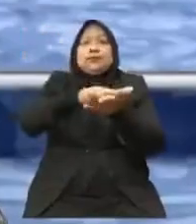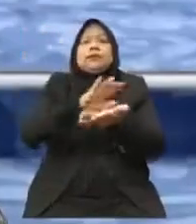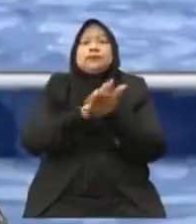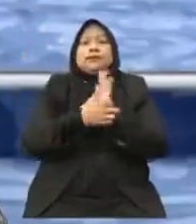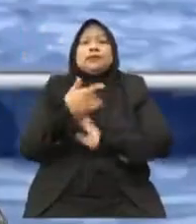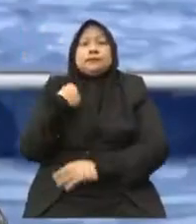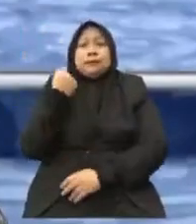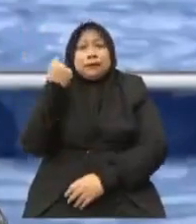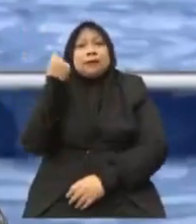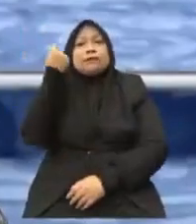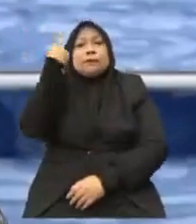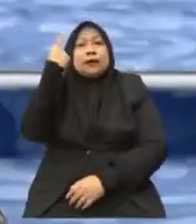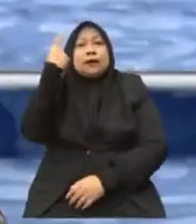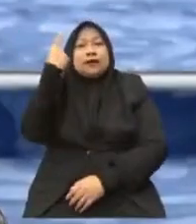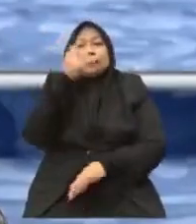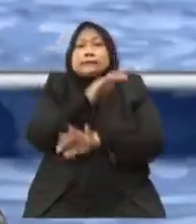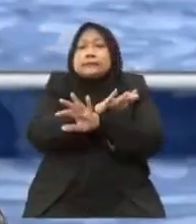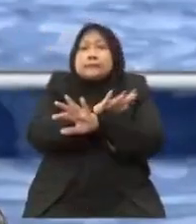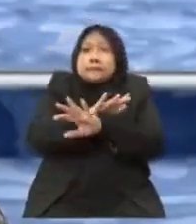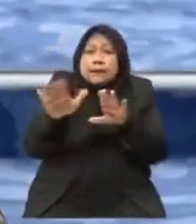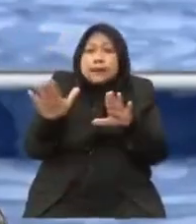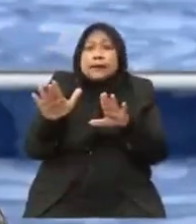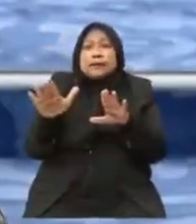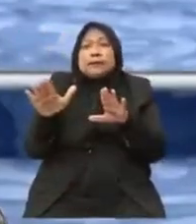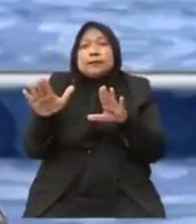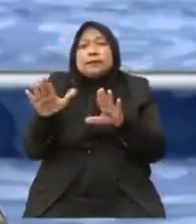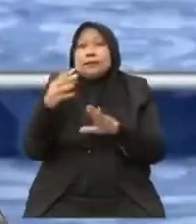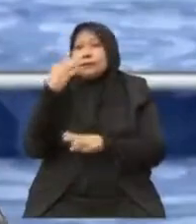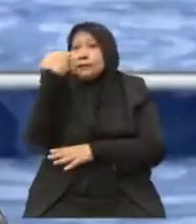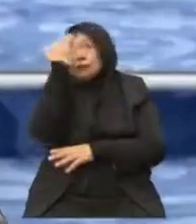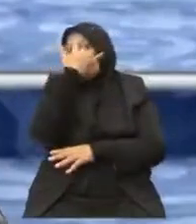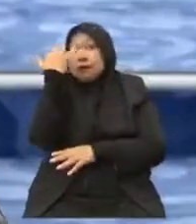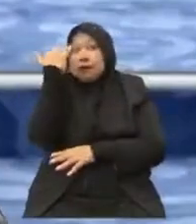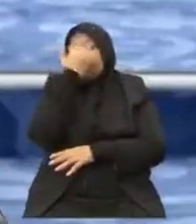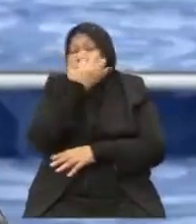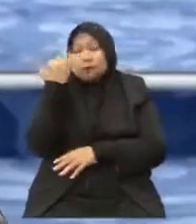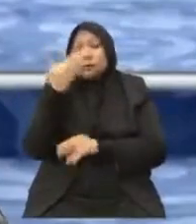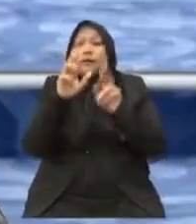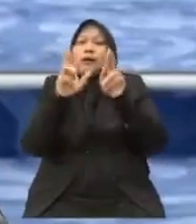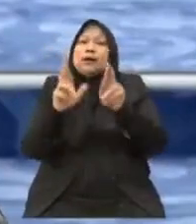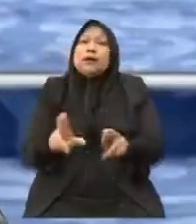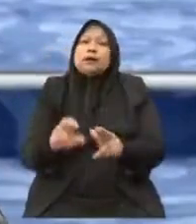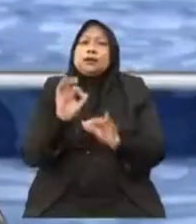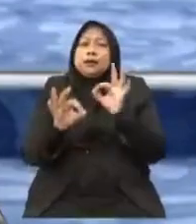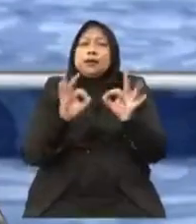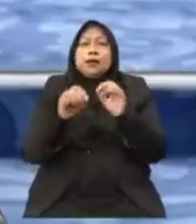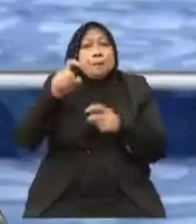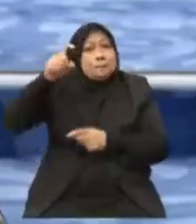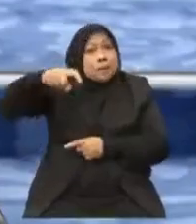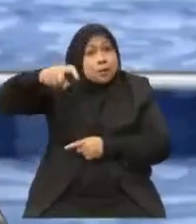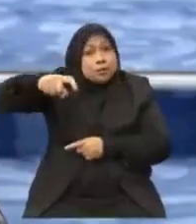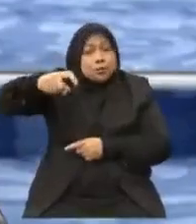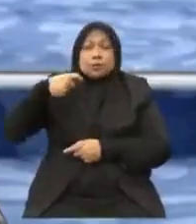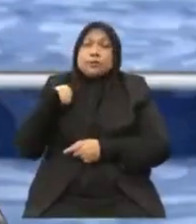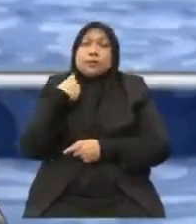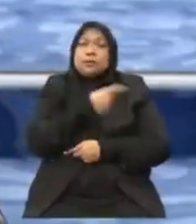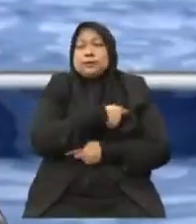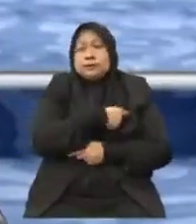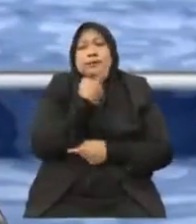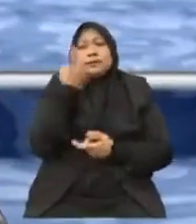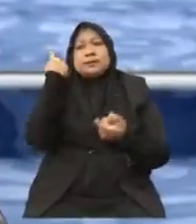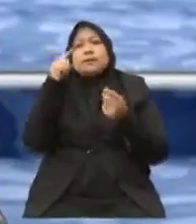ada kefahaman jangan di kelirukan rakyat kalau Apakah dikatakan perlu kita